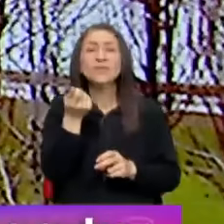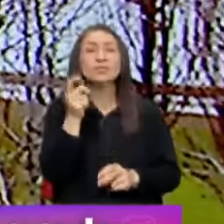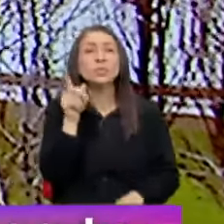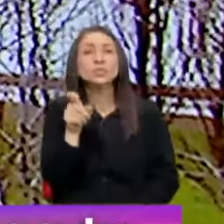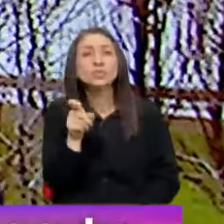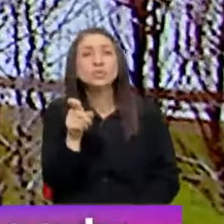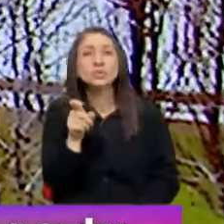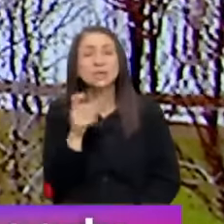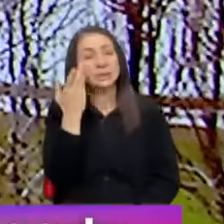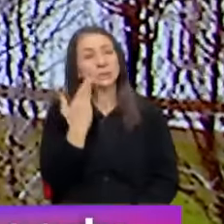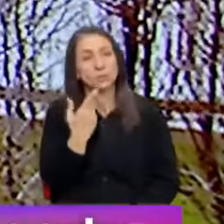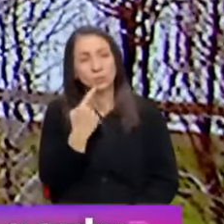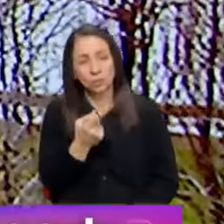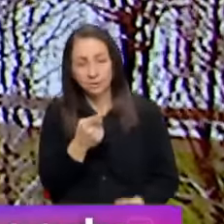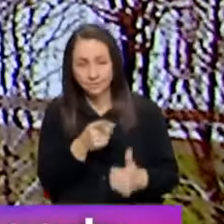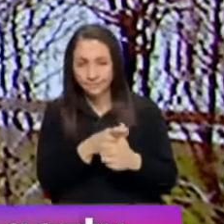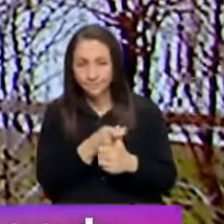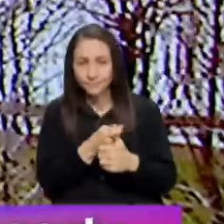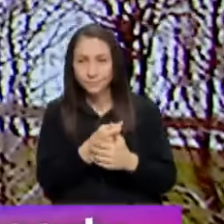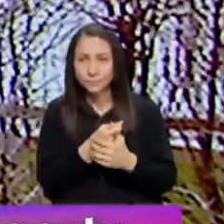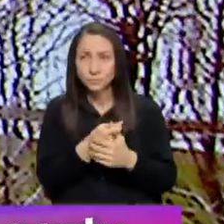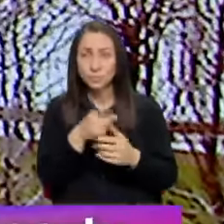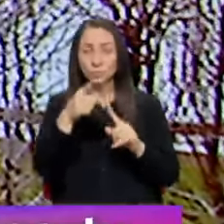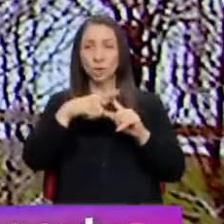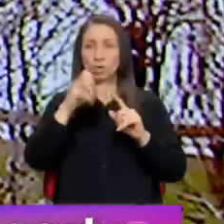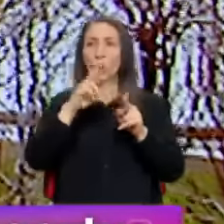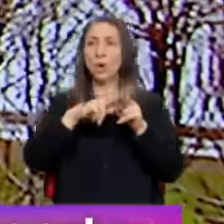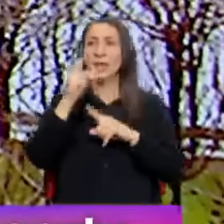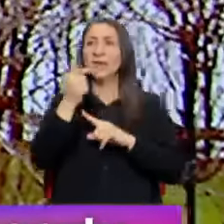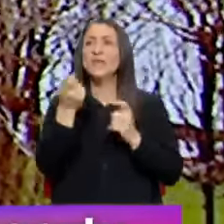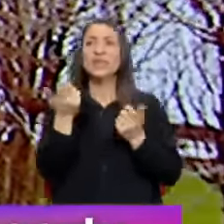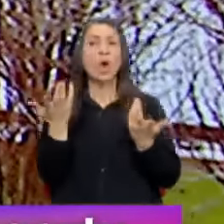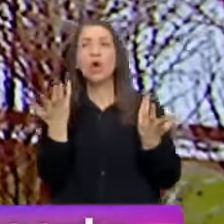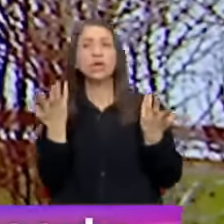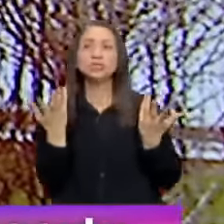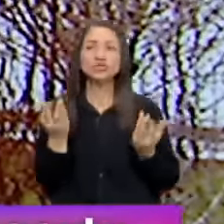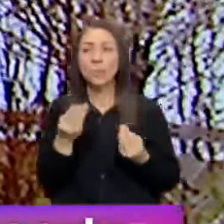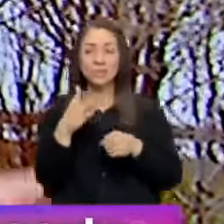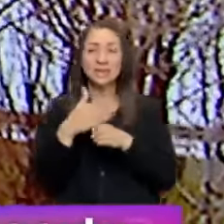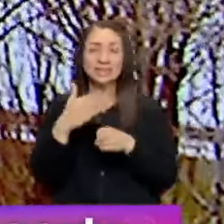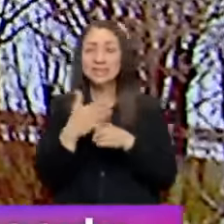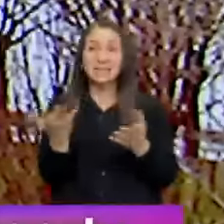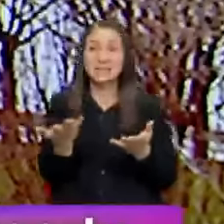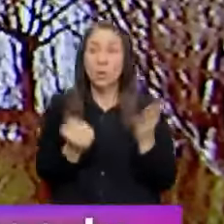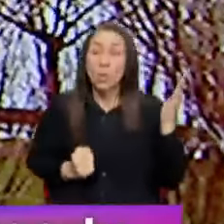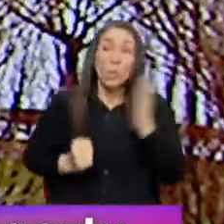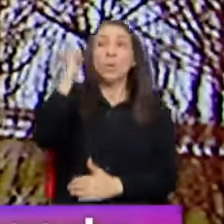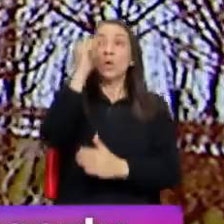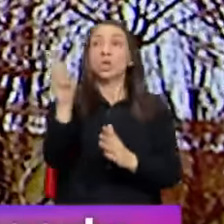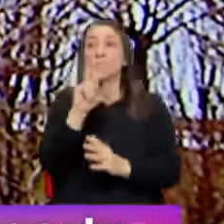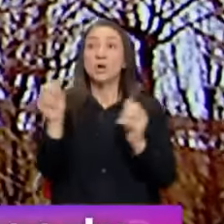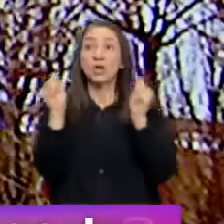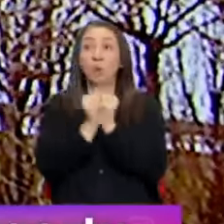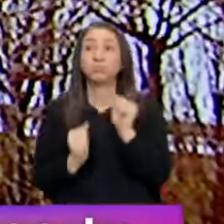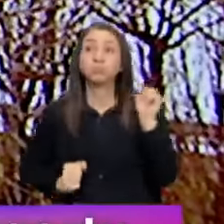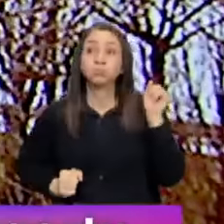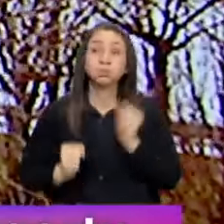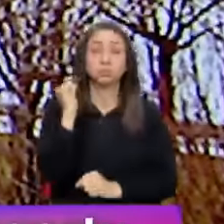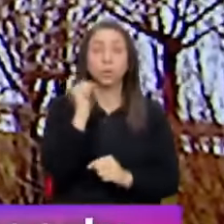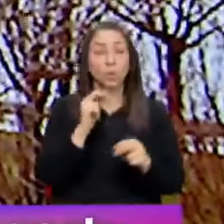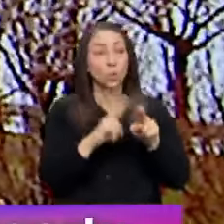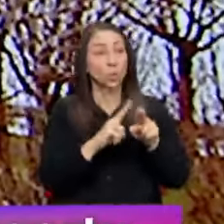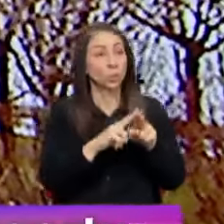soruyorsunuz, izliyoruz diyorlar. İşte bu TOKİ'nin fiyatları ne olacak, bu taksitler nasıl oldu, 20 kat arttı diye